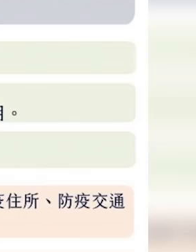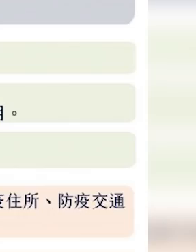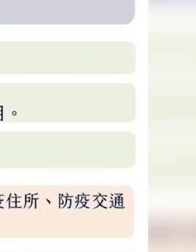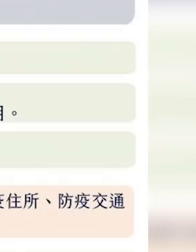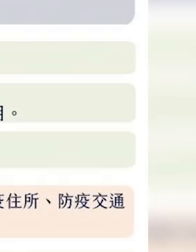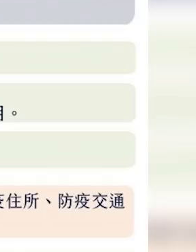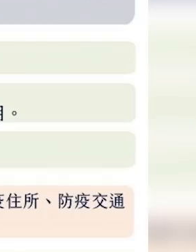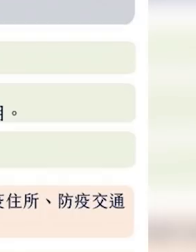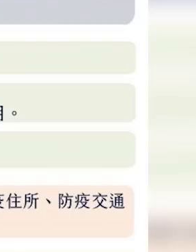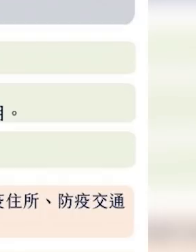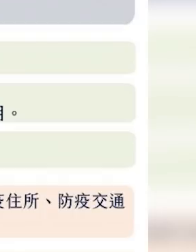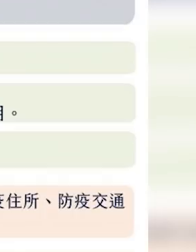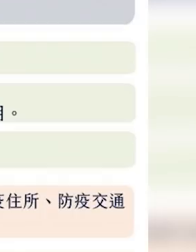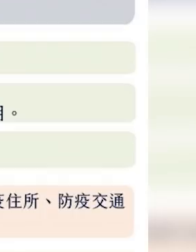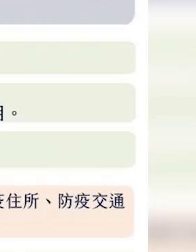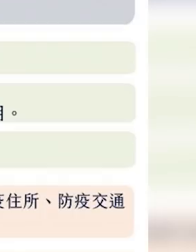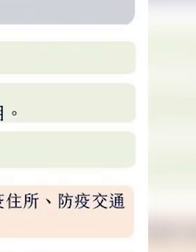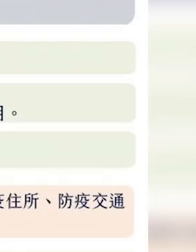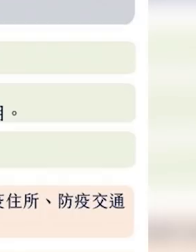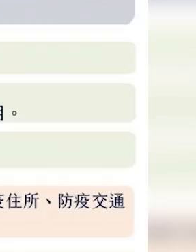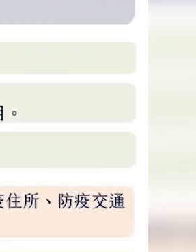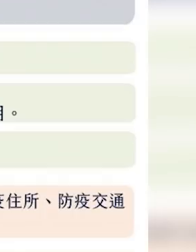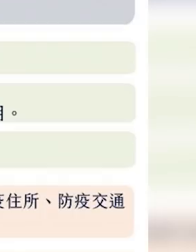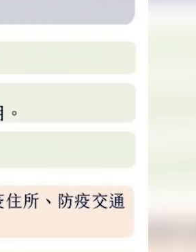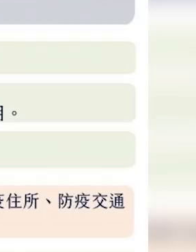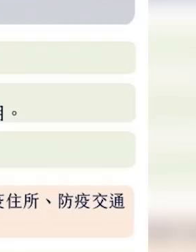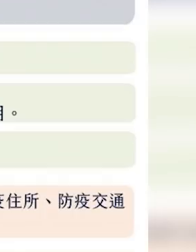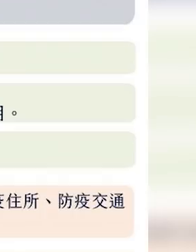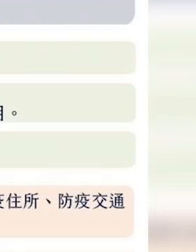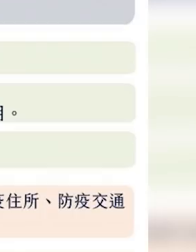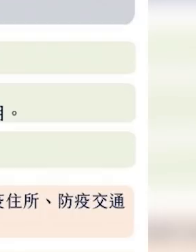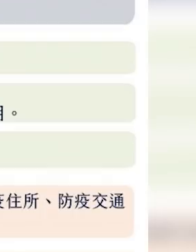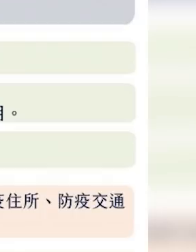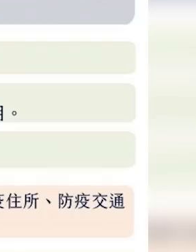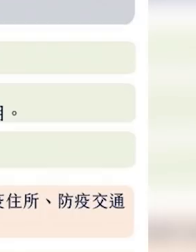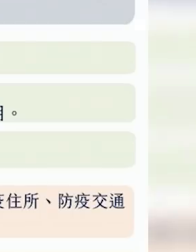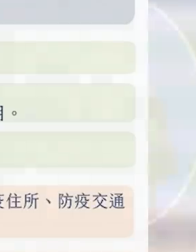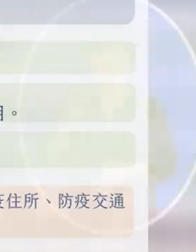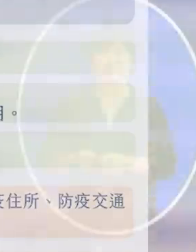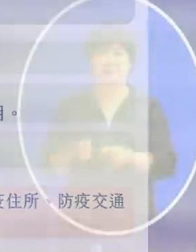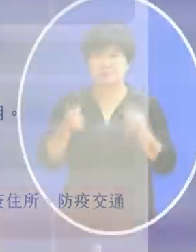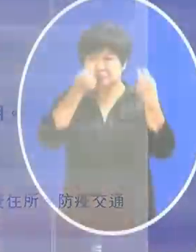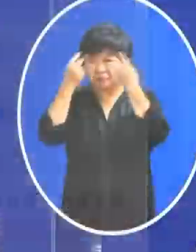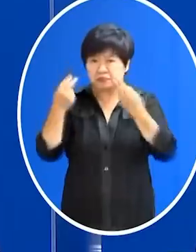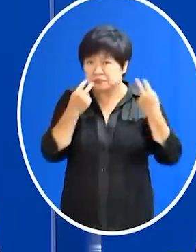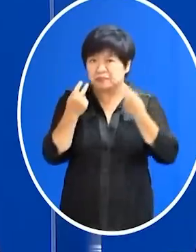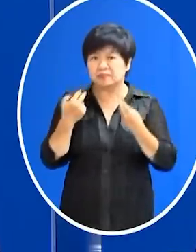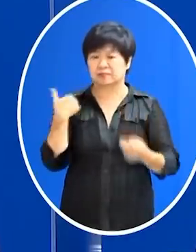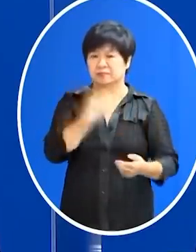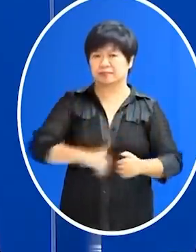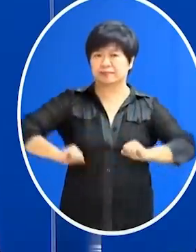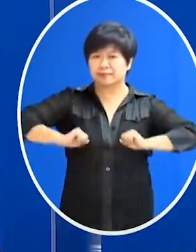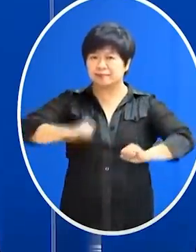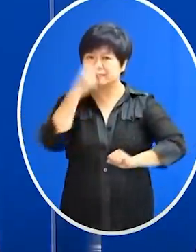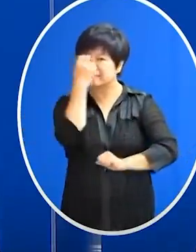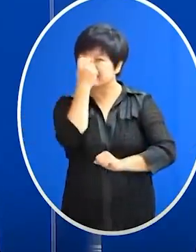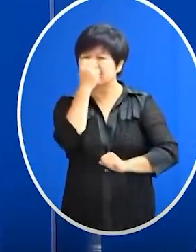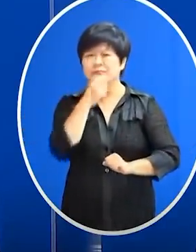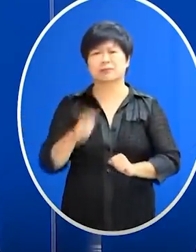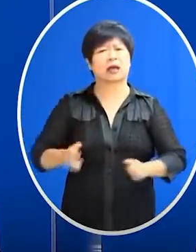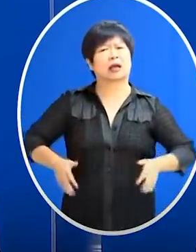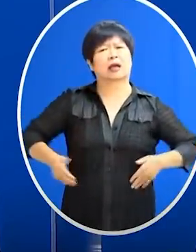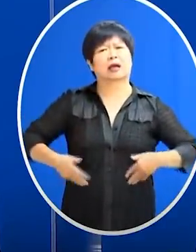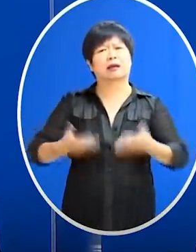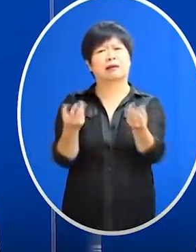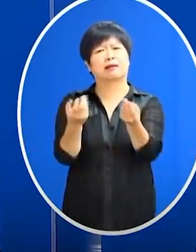医疗的必要的来开放，也就是说排除了医美跟健检这一些呢比较不具急